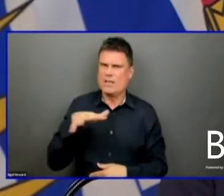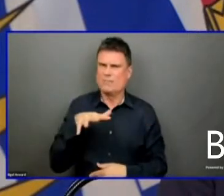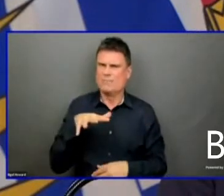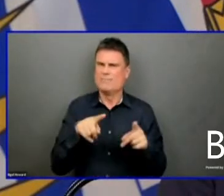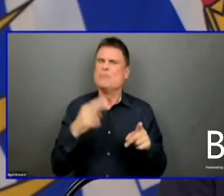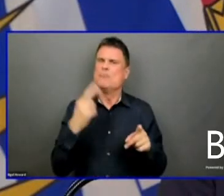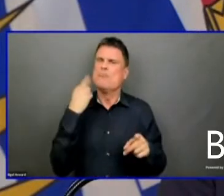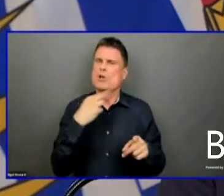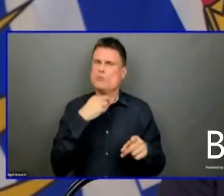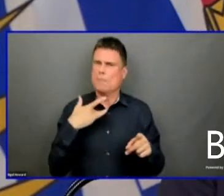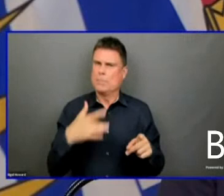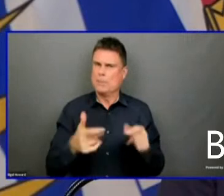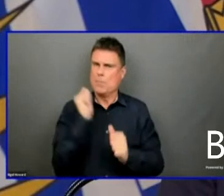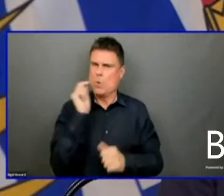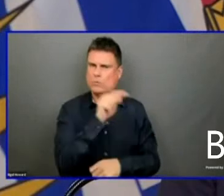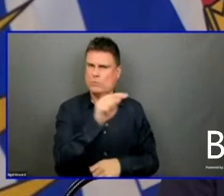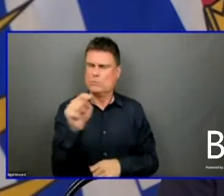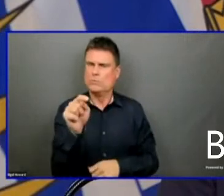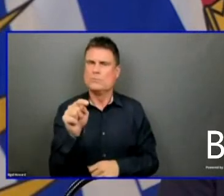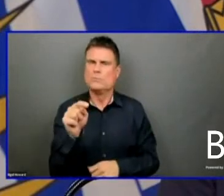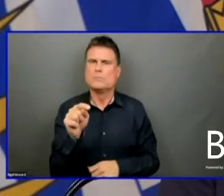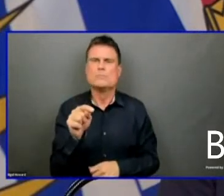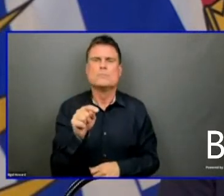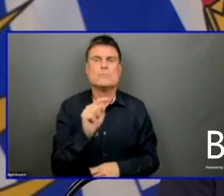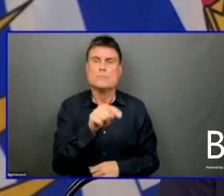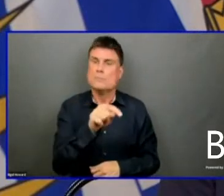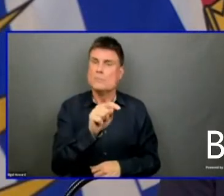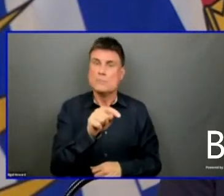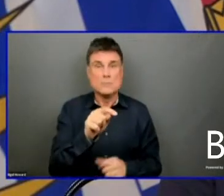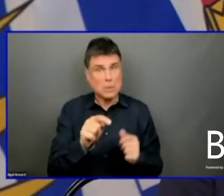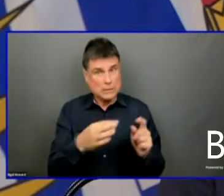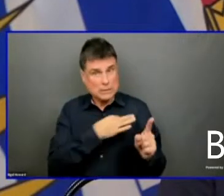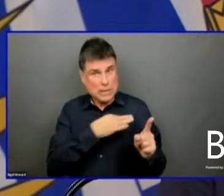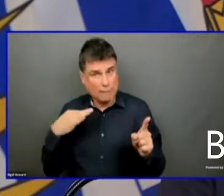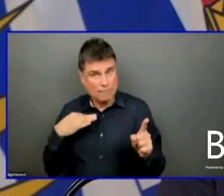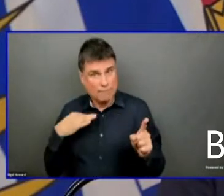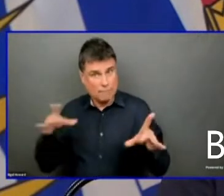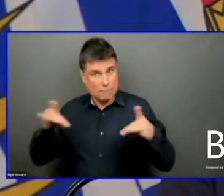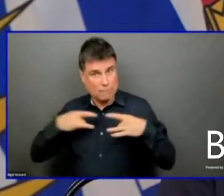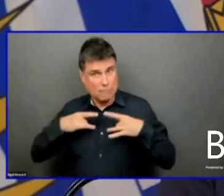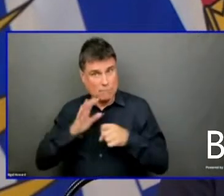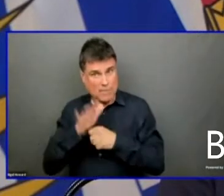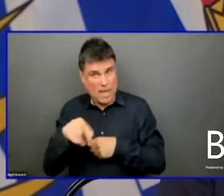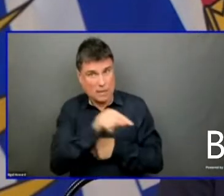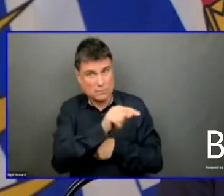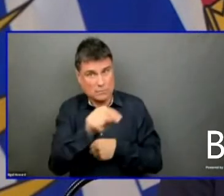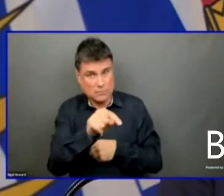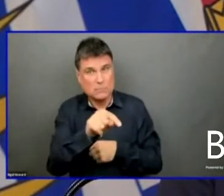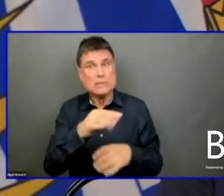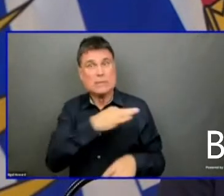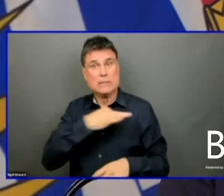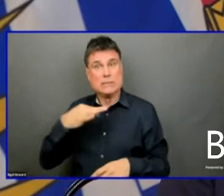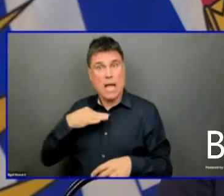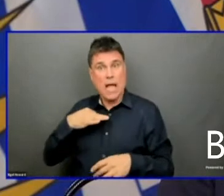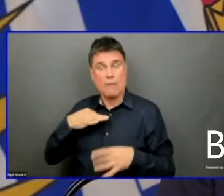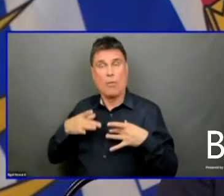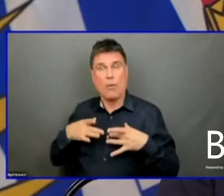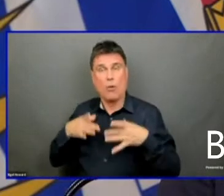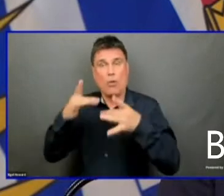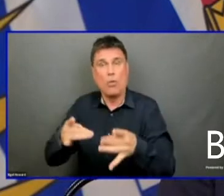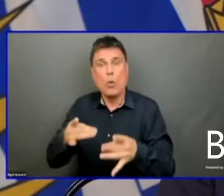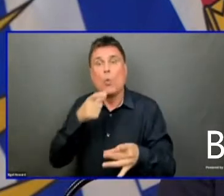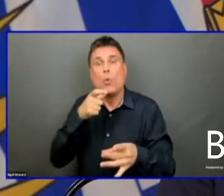厅。他说餐厅是这个主要的。 reflected among patrons too. As in, can you explain how this data drove your decision to close